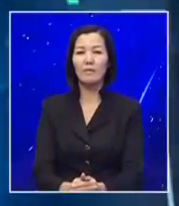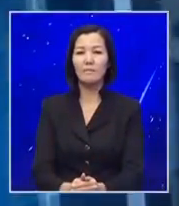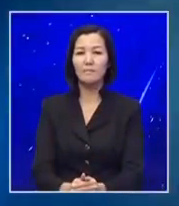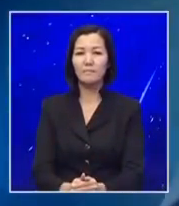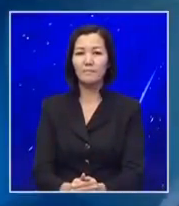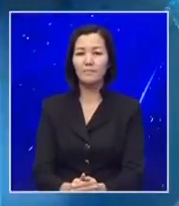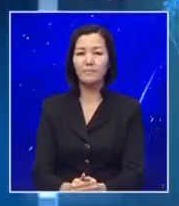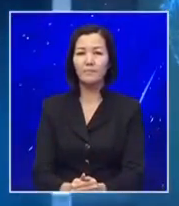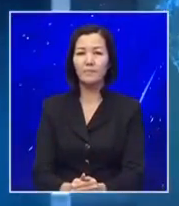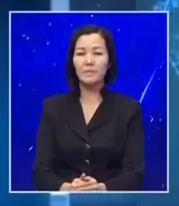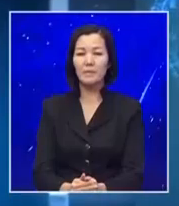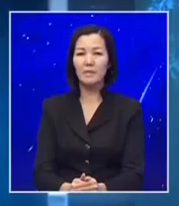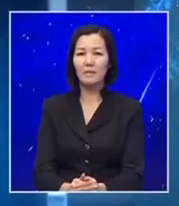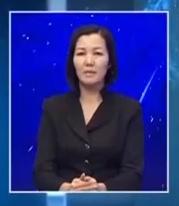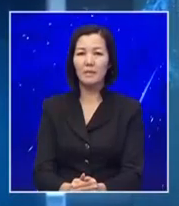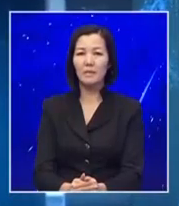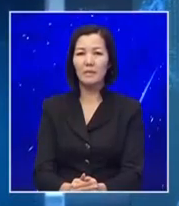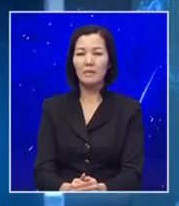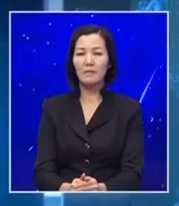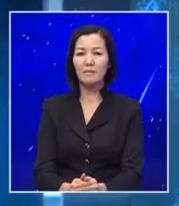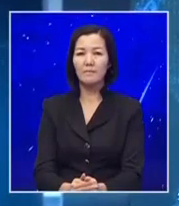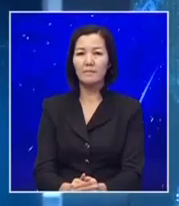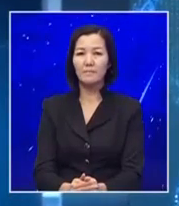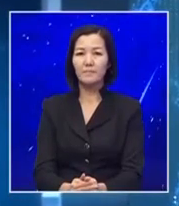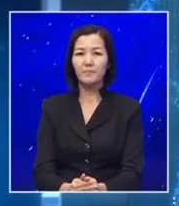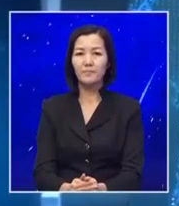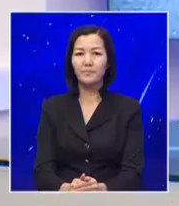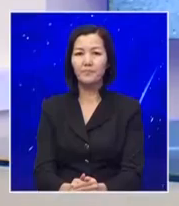Қабдырахман, Жетісу телеарнасы, Көксу ауданынан.